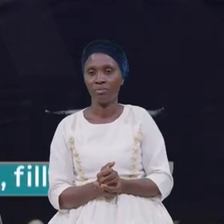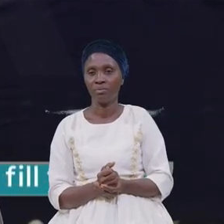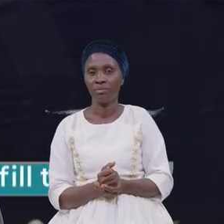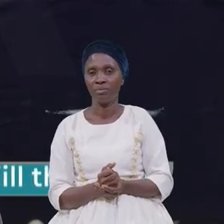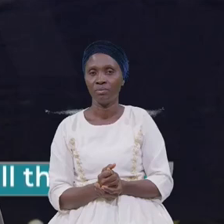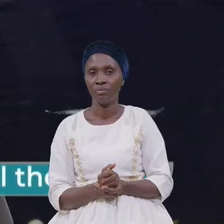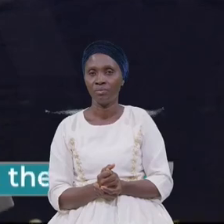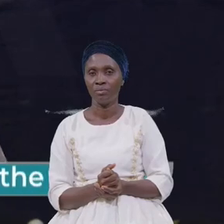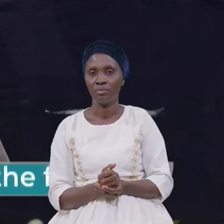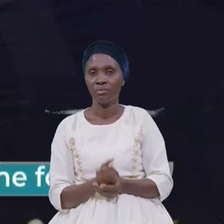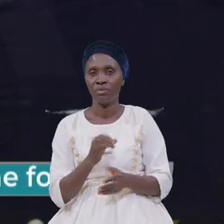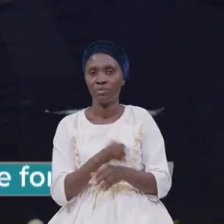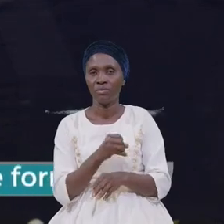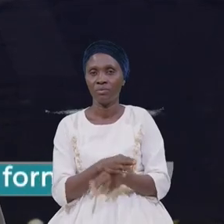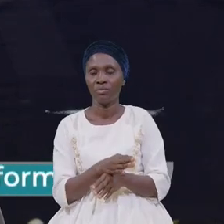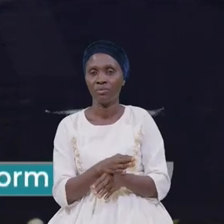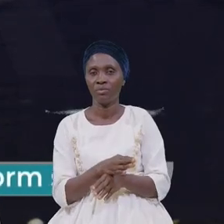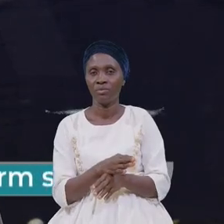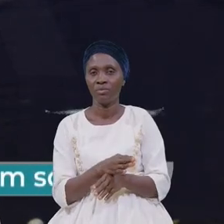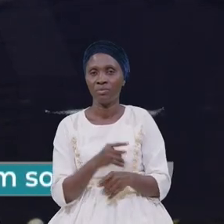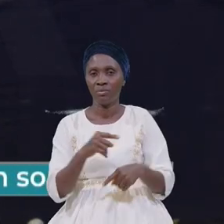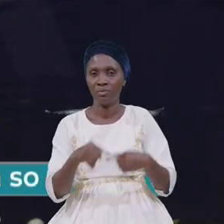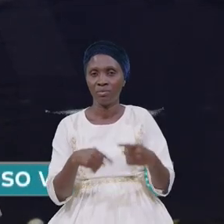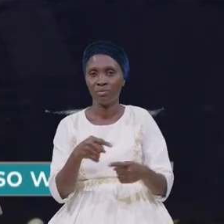toute information possible.